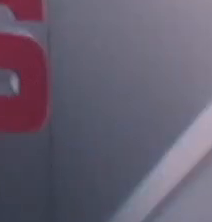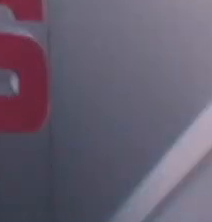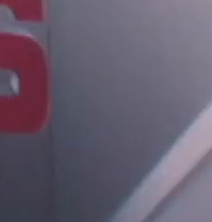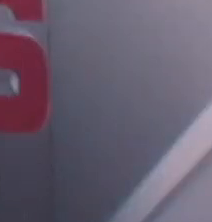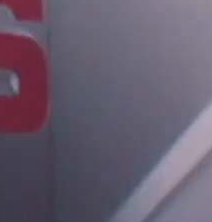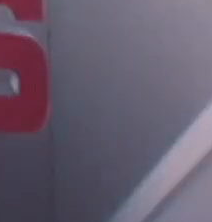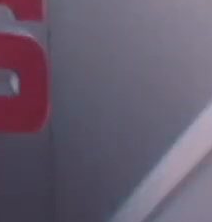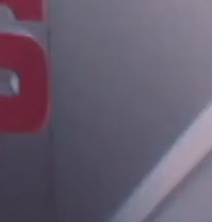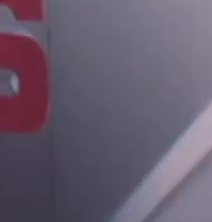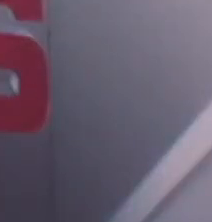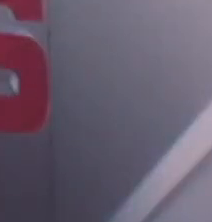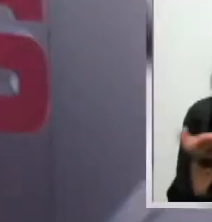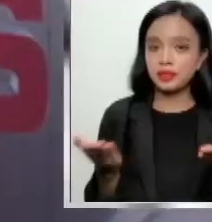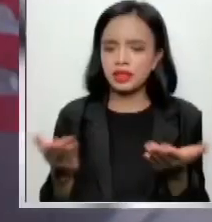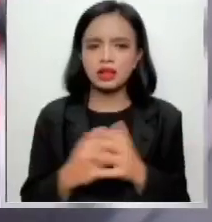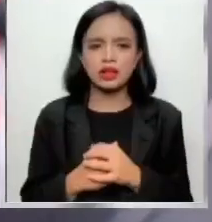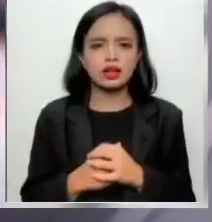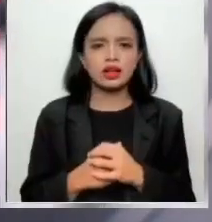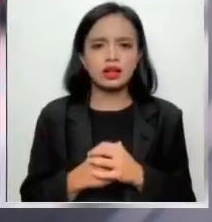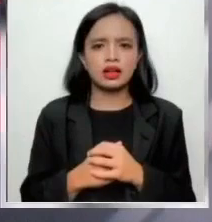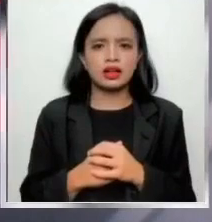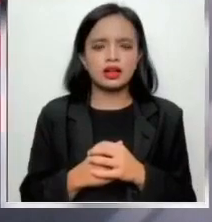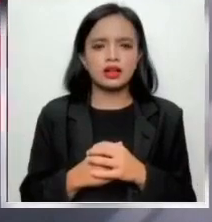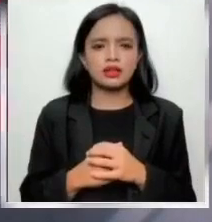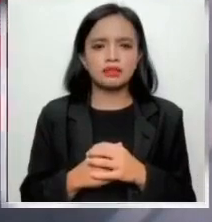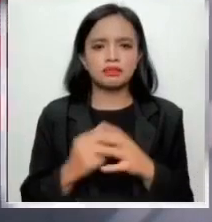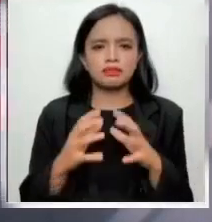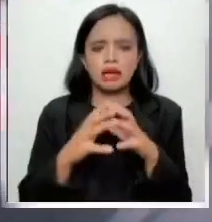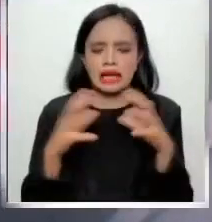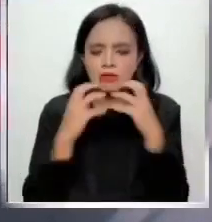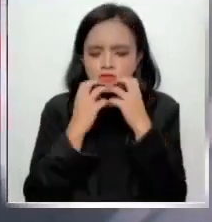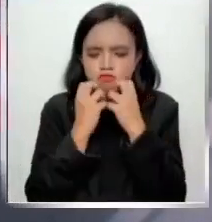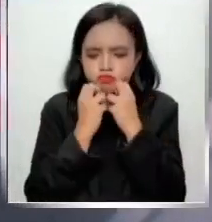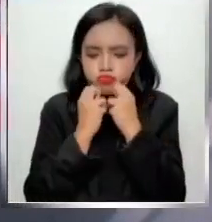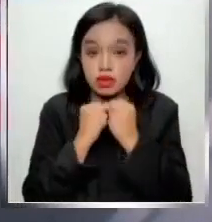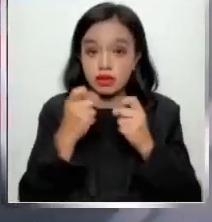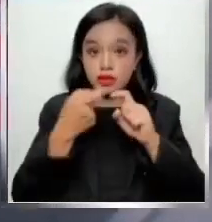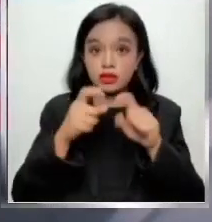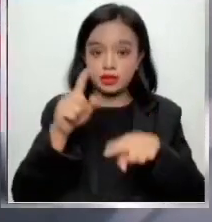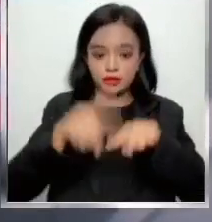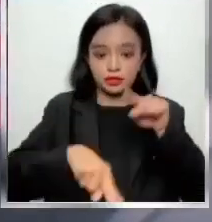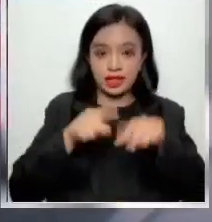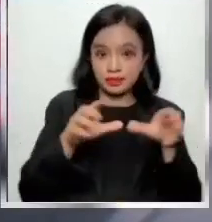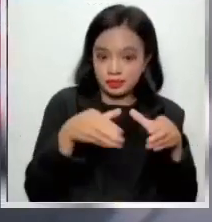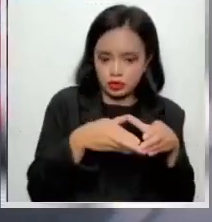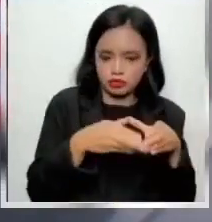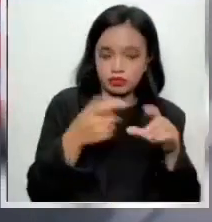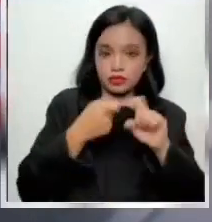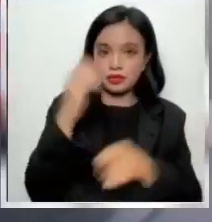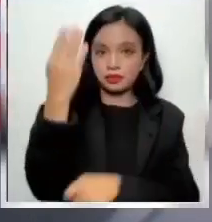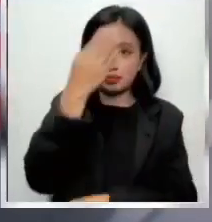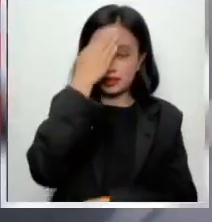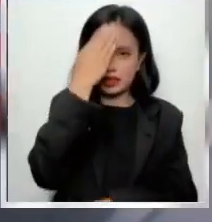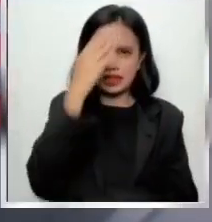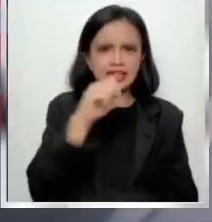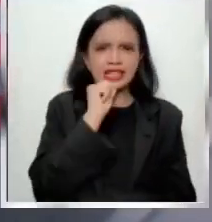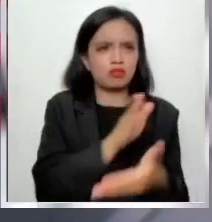Mga kapuso, malaki raw ang natipid ng isang barkada mula Bulacan. Sa halip kasi na dumayo sa kung saang resort